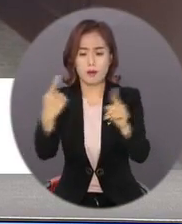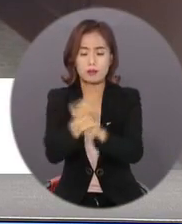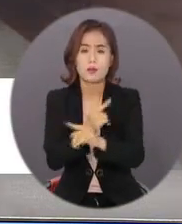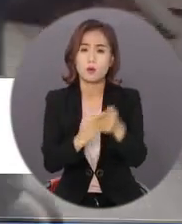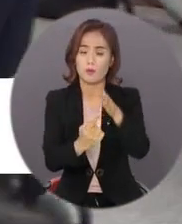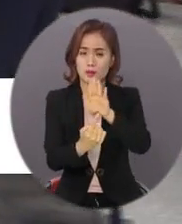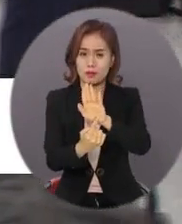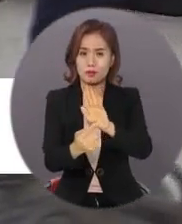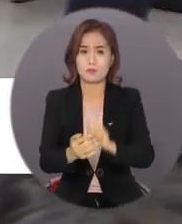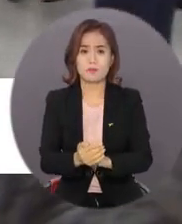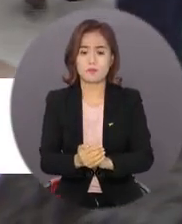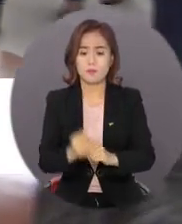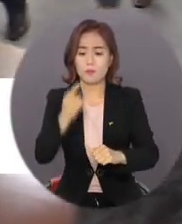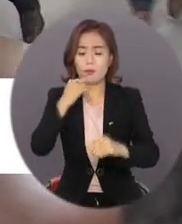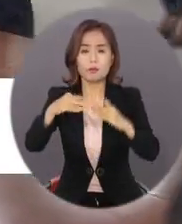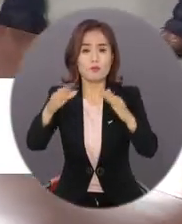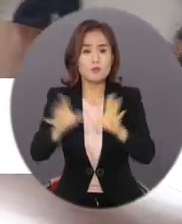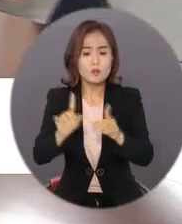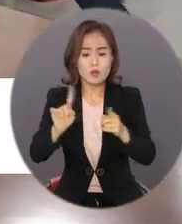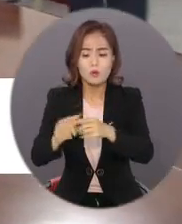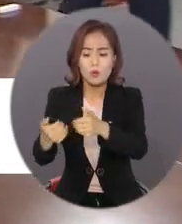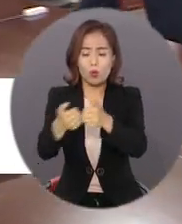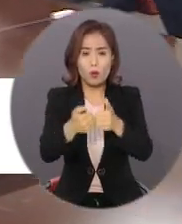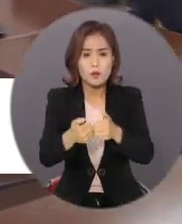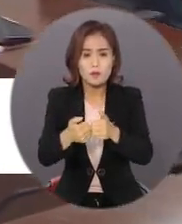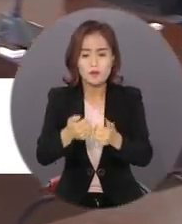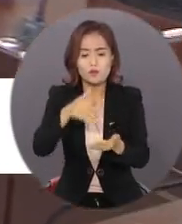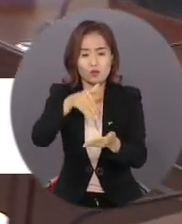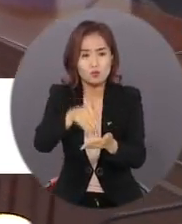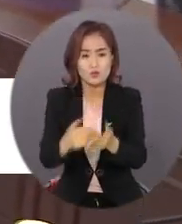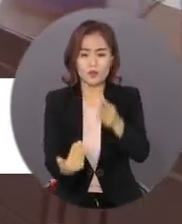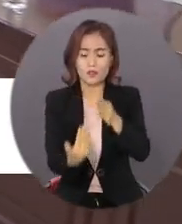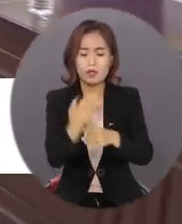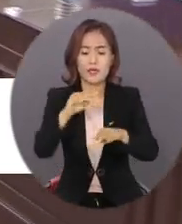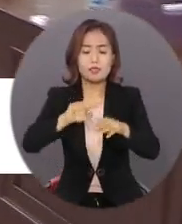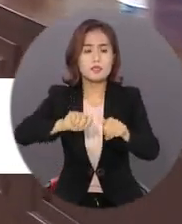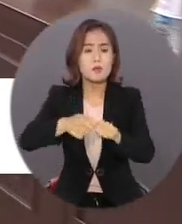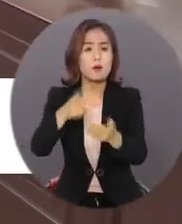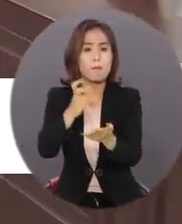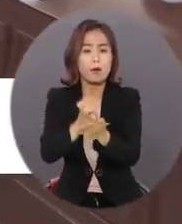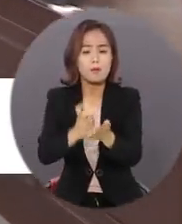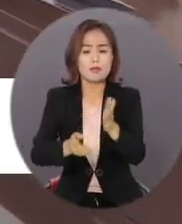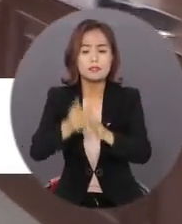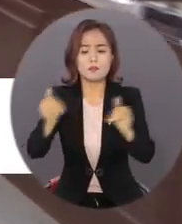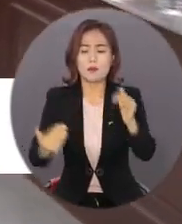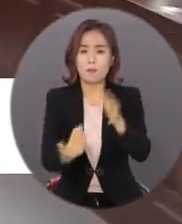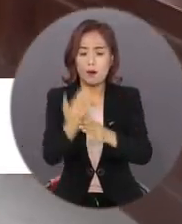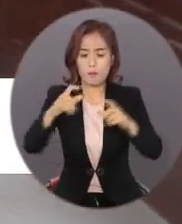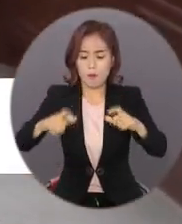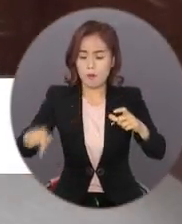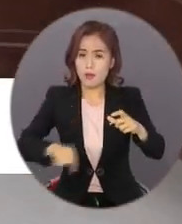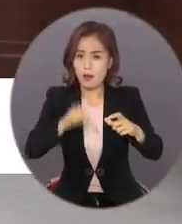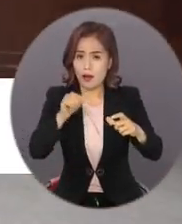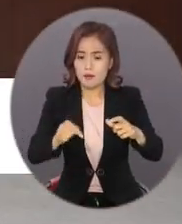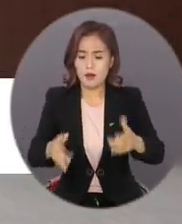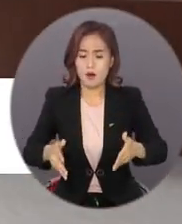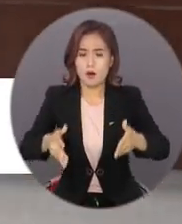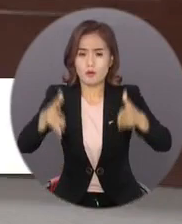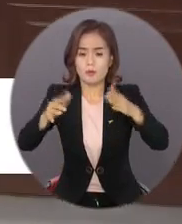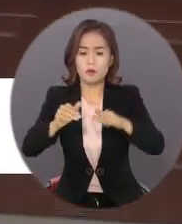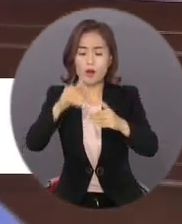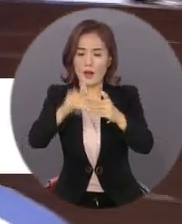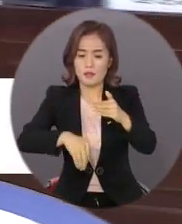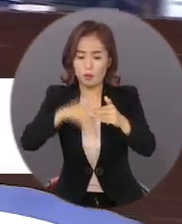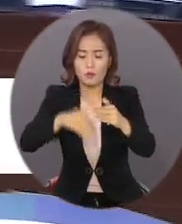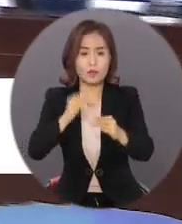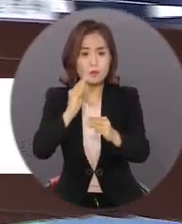밝혔습니다. 민주당은 당정협의에서 중대재해처벌법이 규정한 시민재해의 범위 안에 건축물